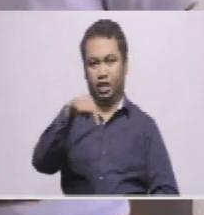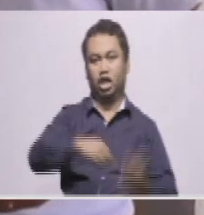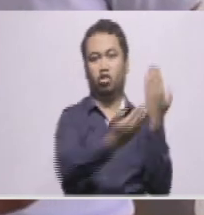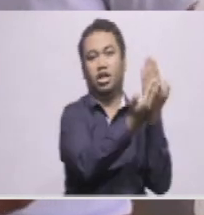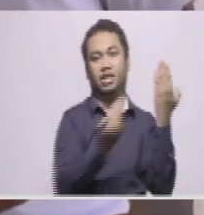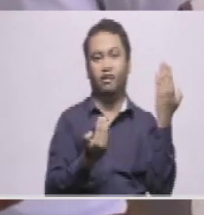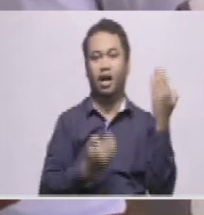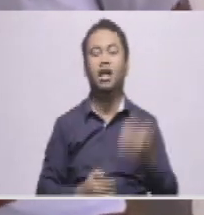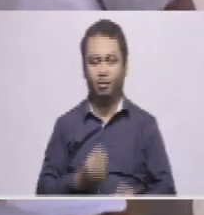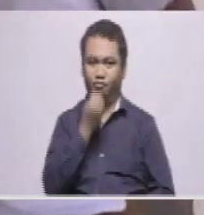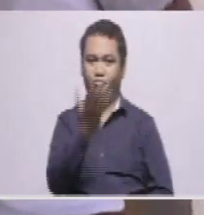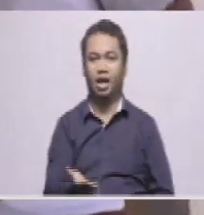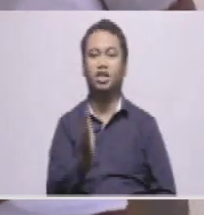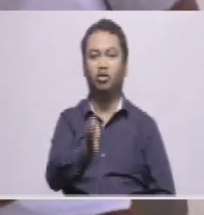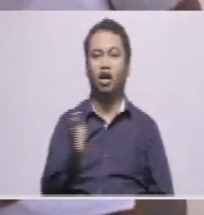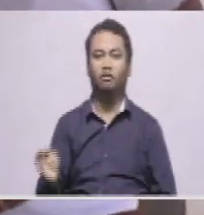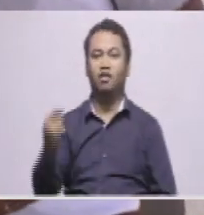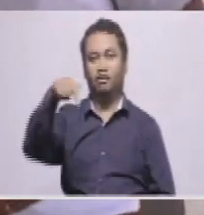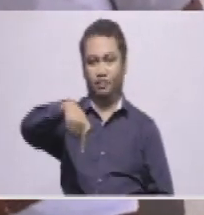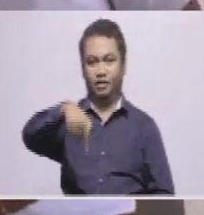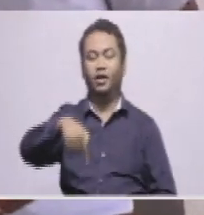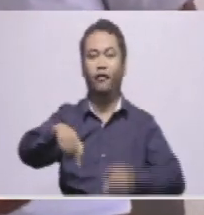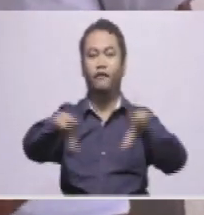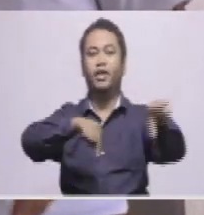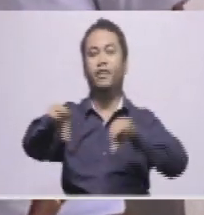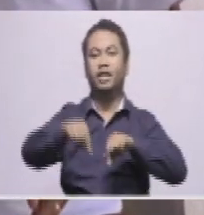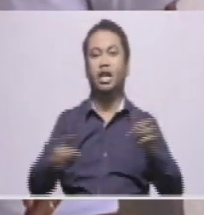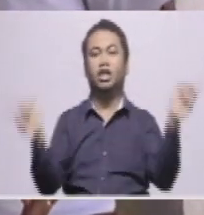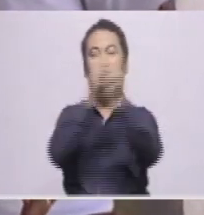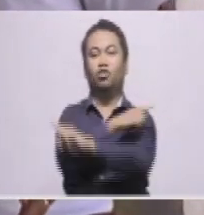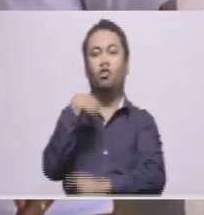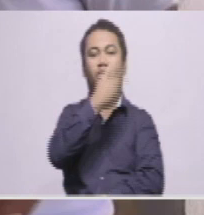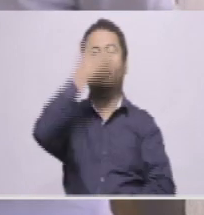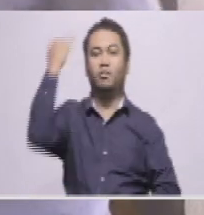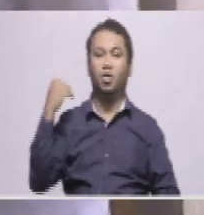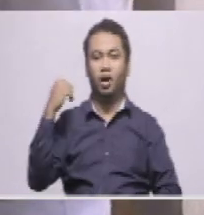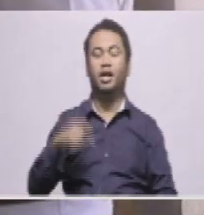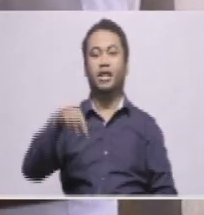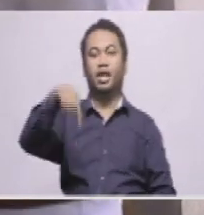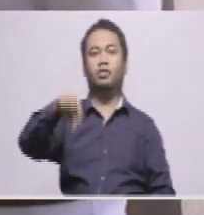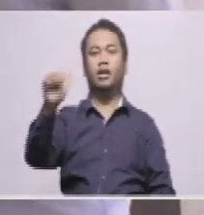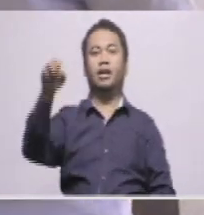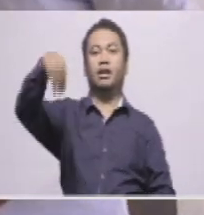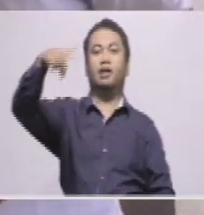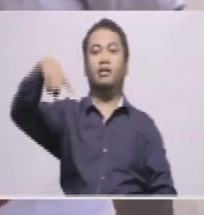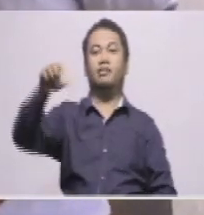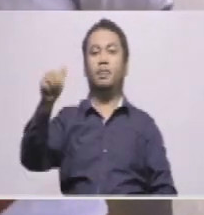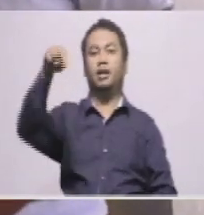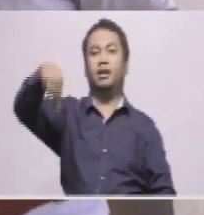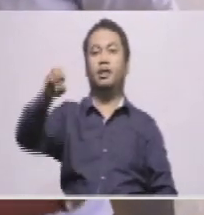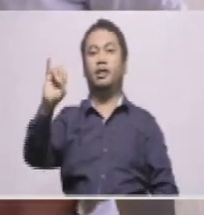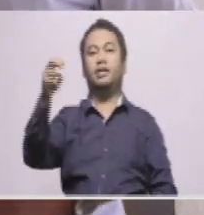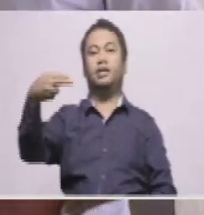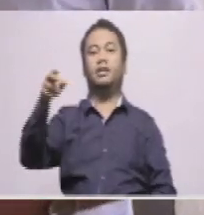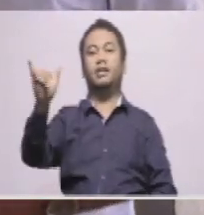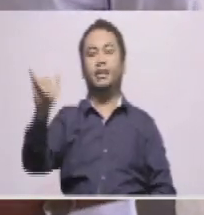sy ampita mivantana amintsika ny fizotra ny fifidianana solombavam-bahoaka ato anatin'ny distrika anampany andrefana araka zao hitantsika amin'nysary zao a dia eto ireo manafafana